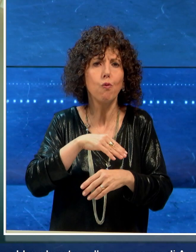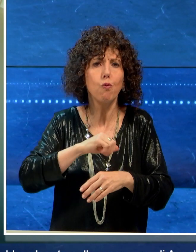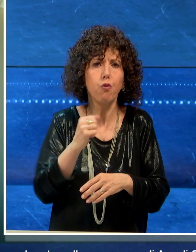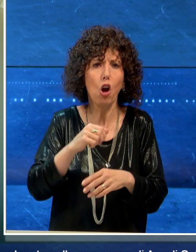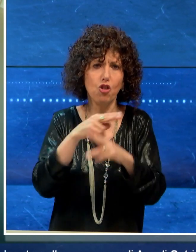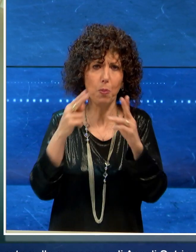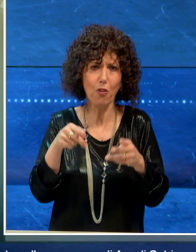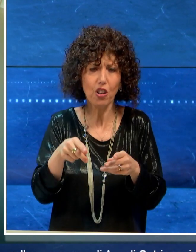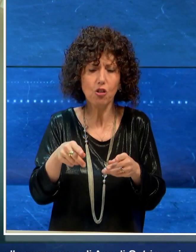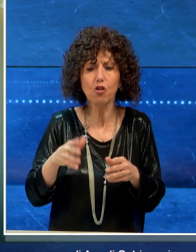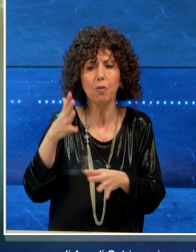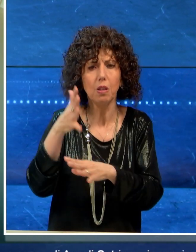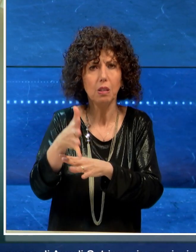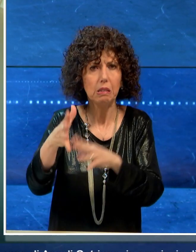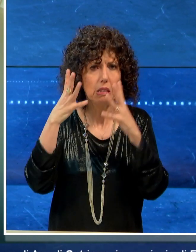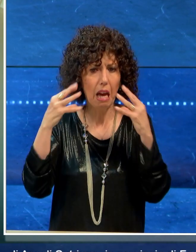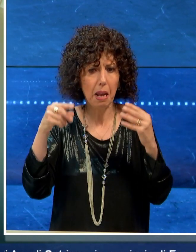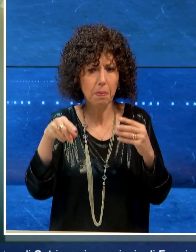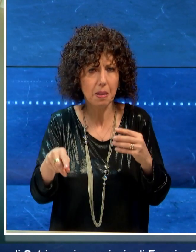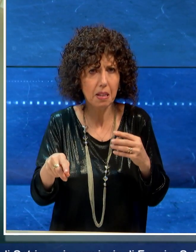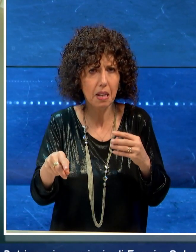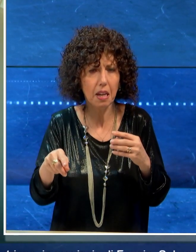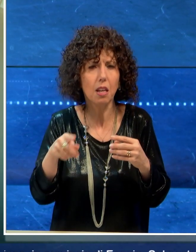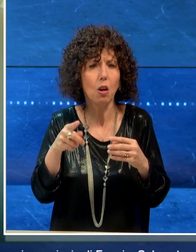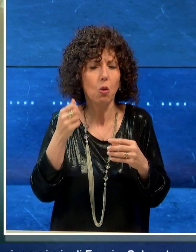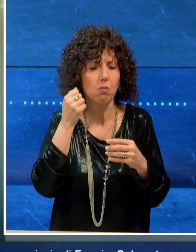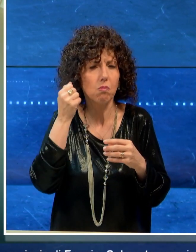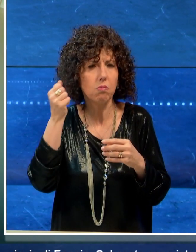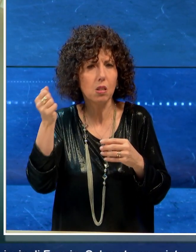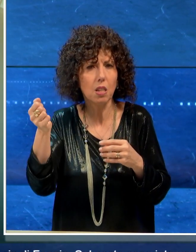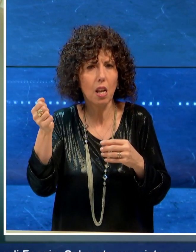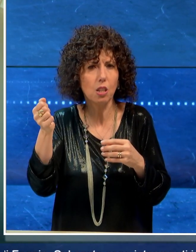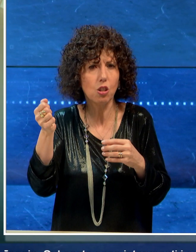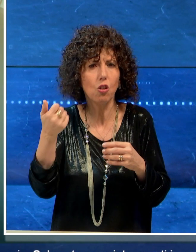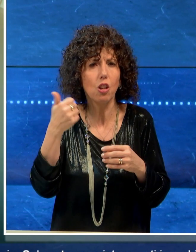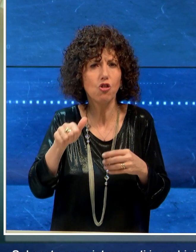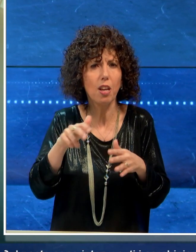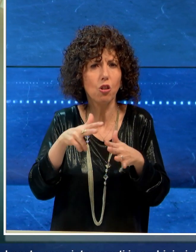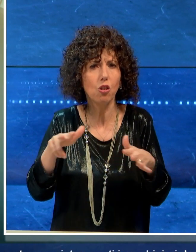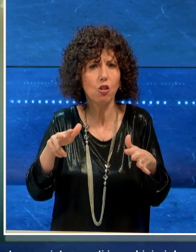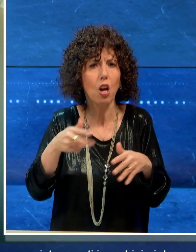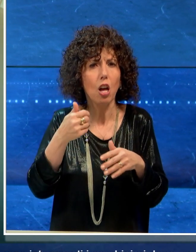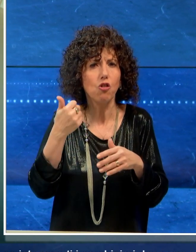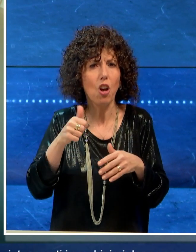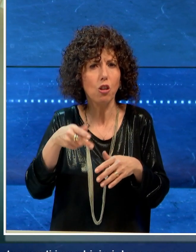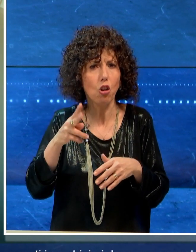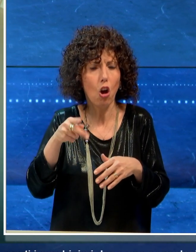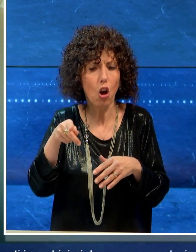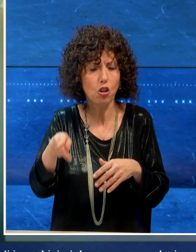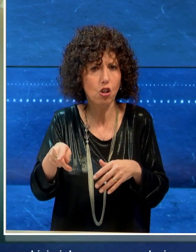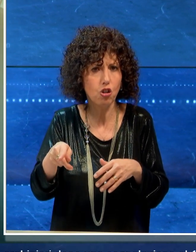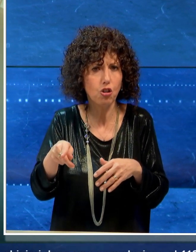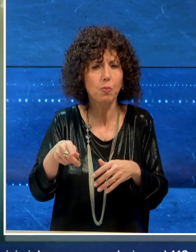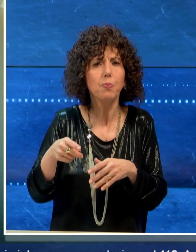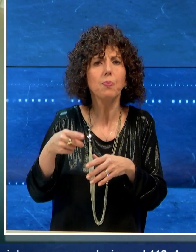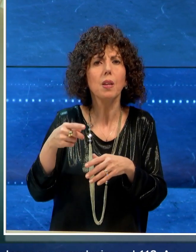Sul posto sono intervenuti i carabinieri dopo una segnalazione al 112 A